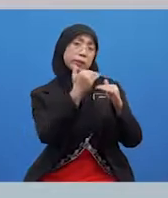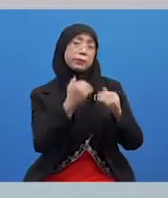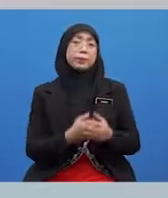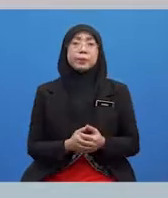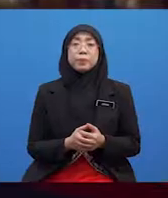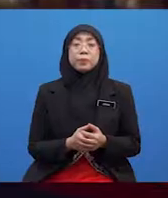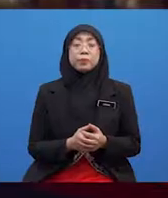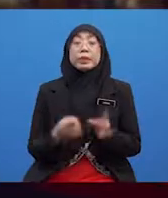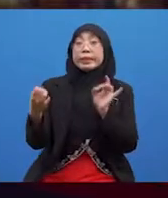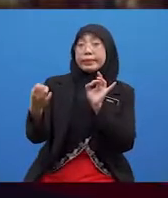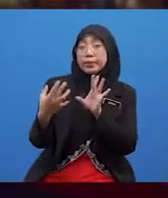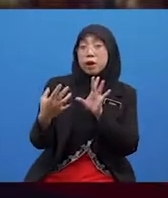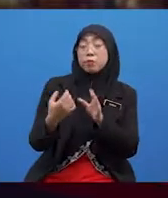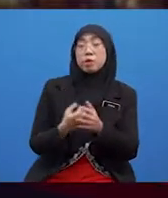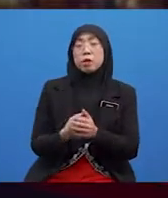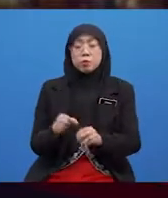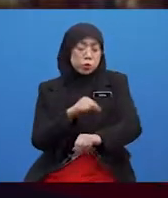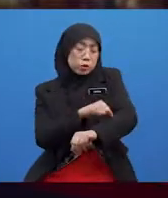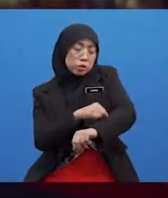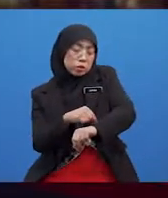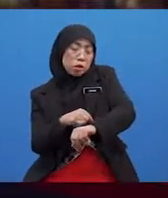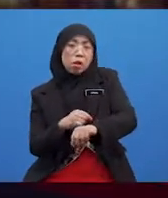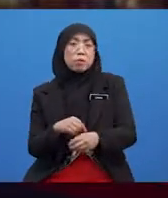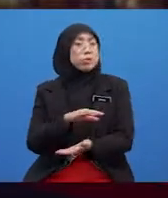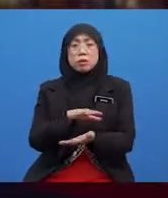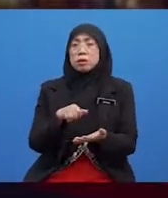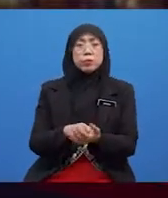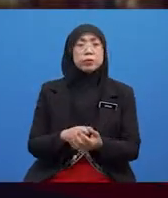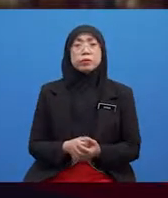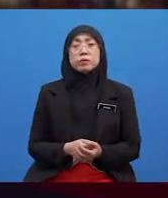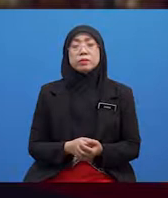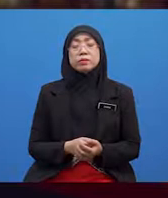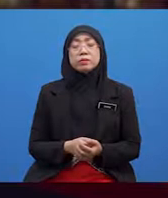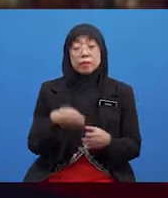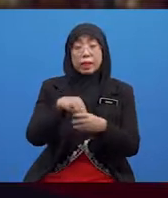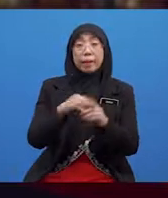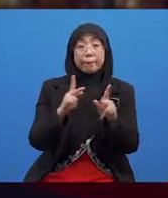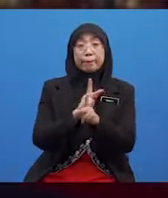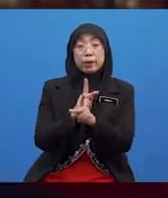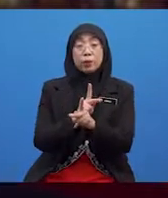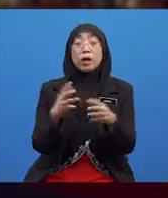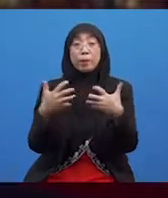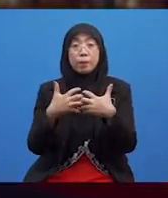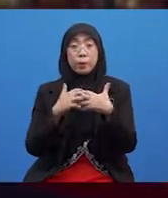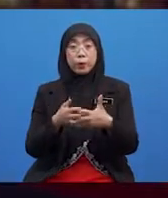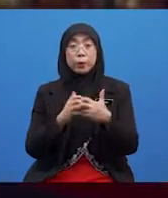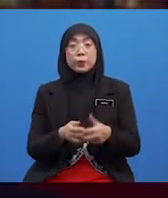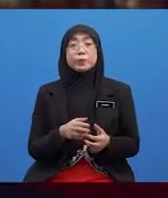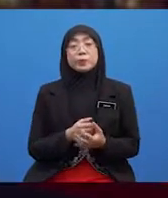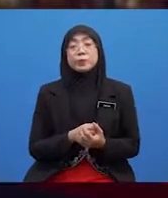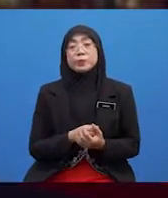pergerakan. Flexibility pergerakan, kemampuan sendi-sendi terlibat bergerak